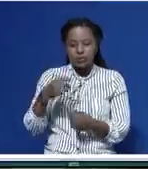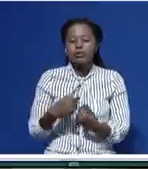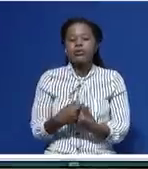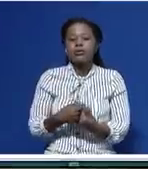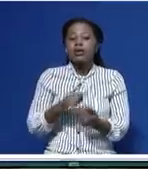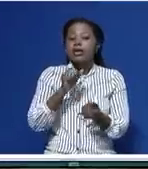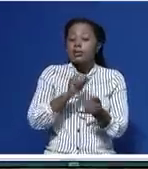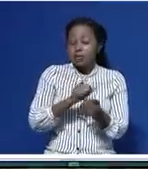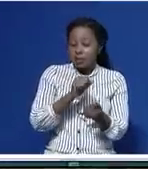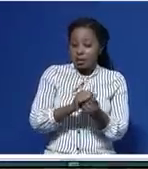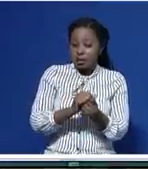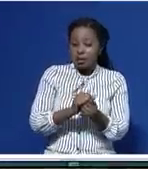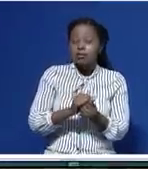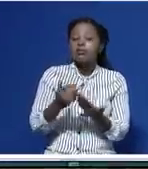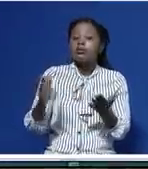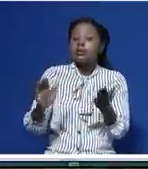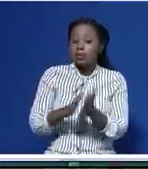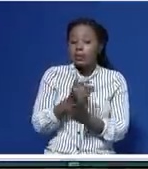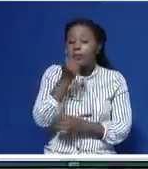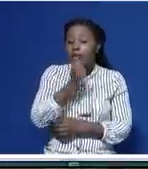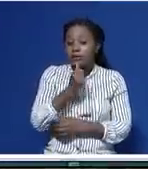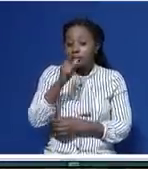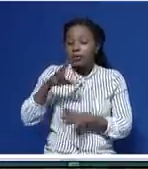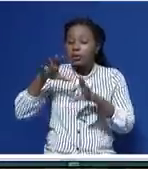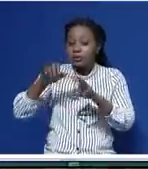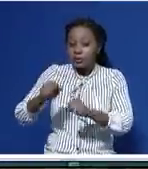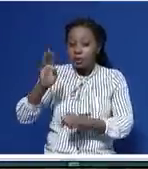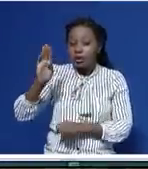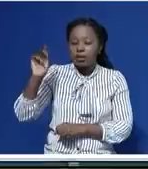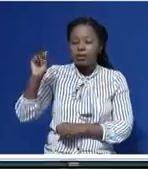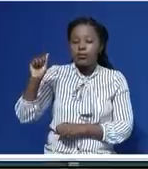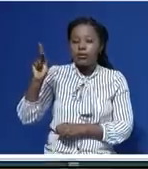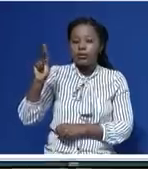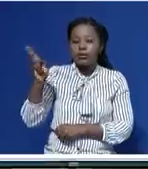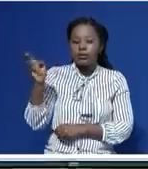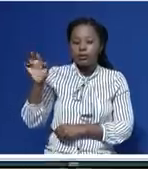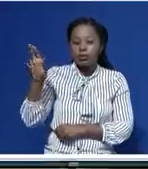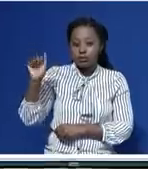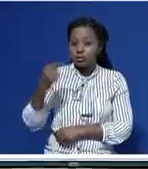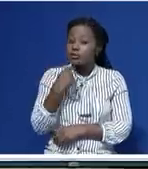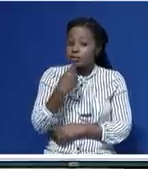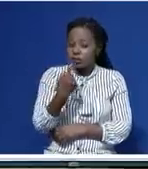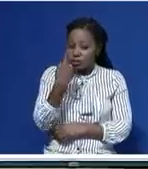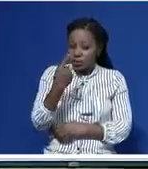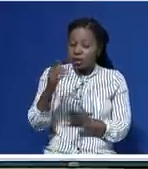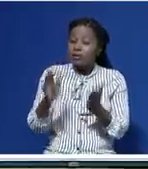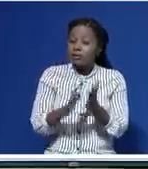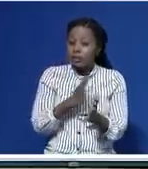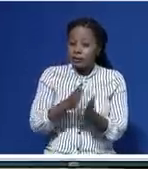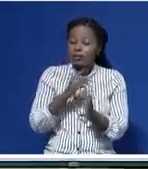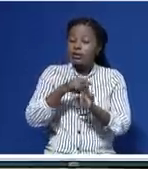Bidhaa za chapa Azam inayomilikiwa na kundi la makampuni ya Bakresa Tanzania zimetajwa kuwa miongoni mwa chapa za